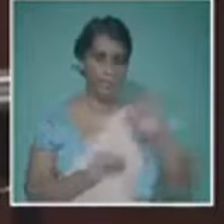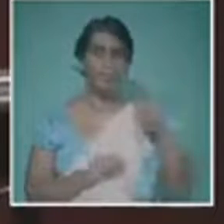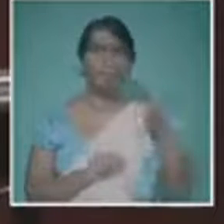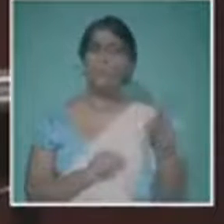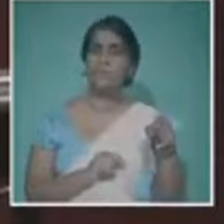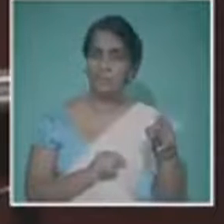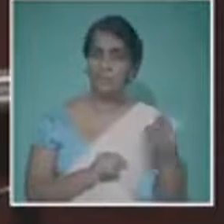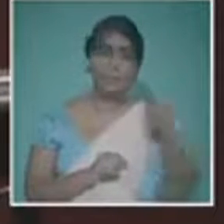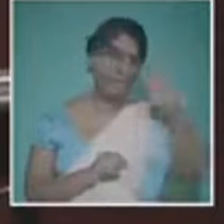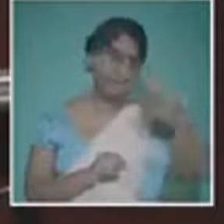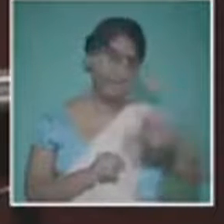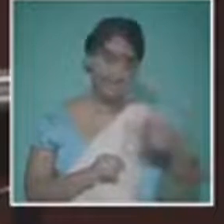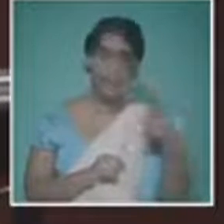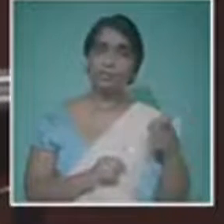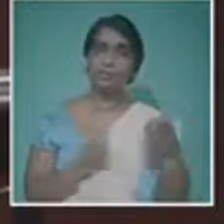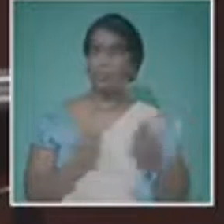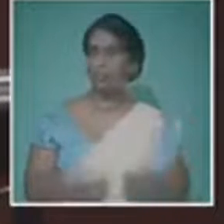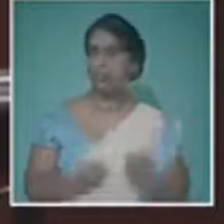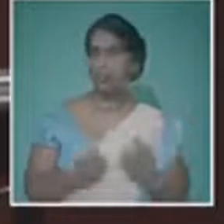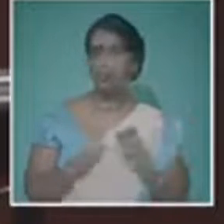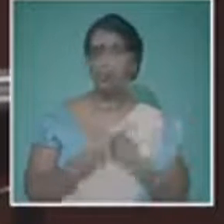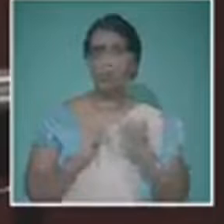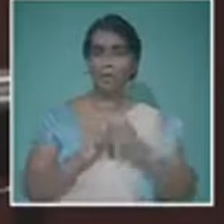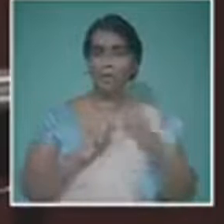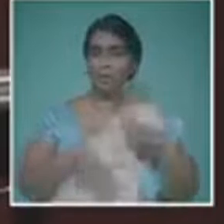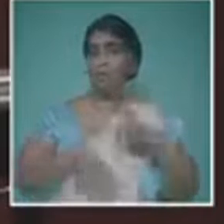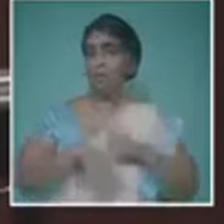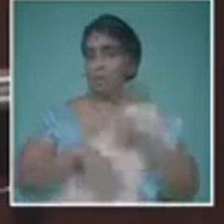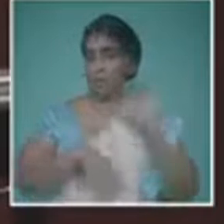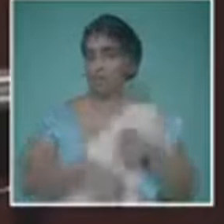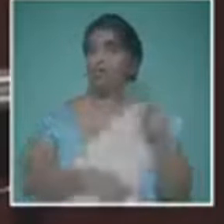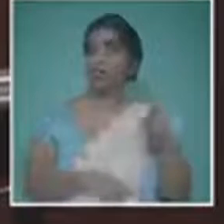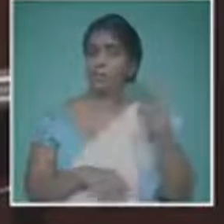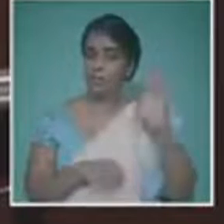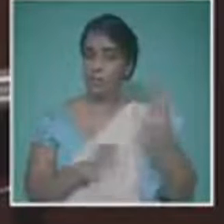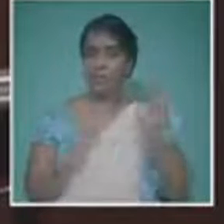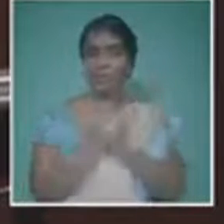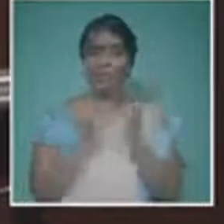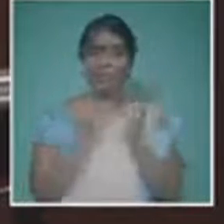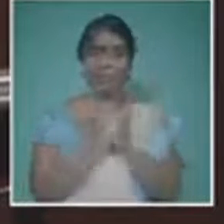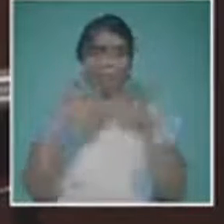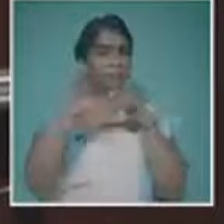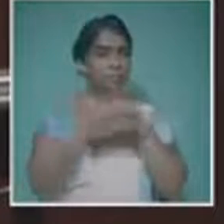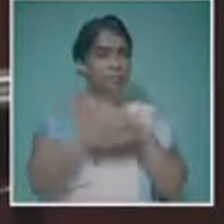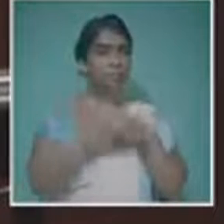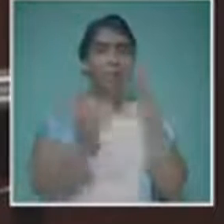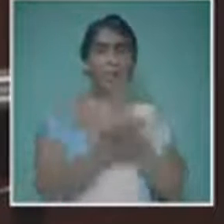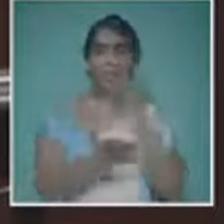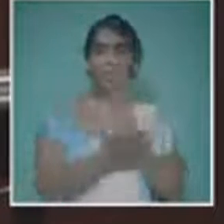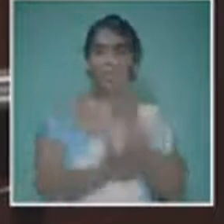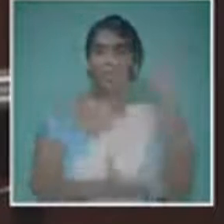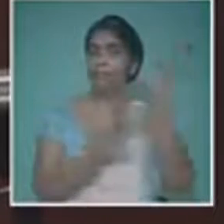பற்றாக்குறையின் பொழுது காடுகளுக்கு சென்று விறகு எடுத்தால் சிறிய மிகச்சிறிய மரங்களை